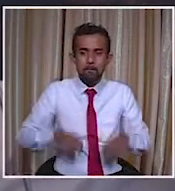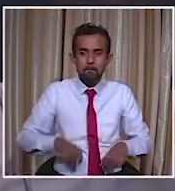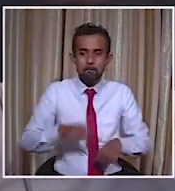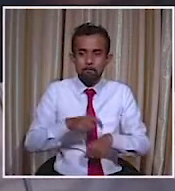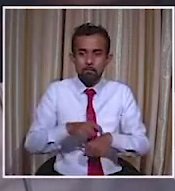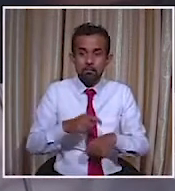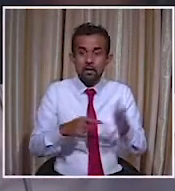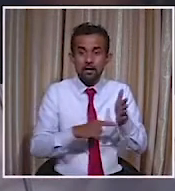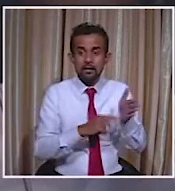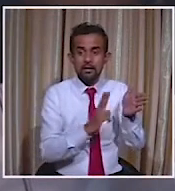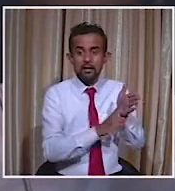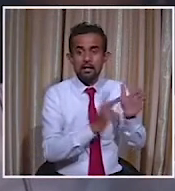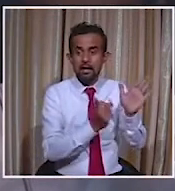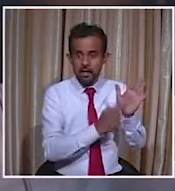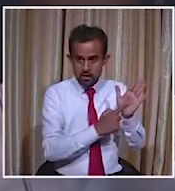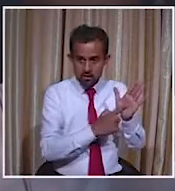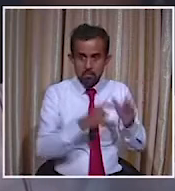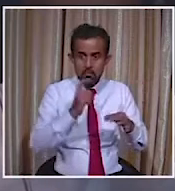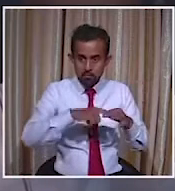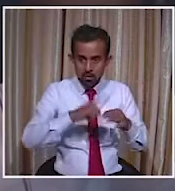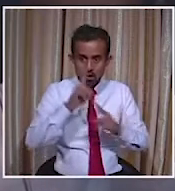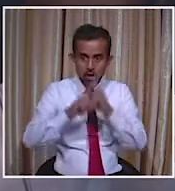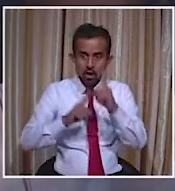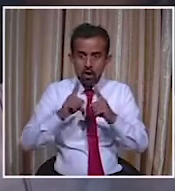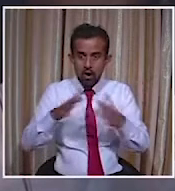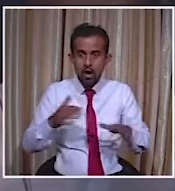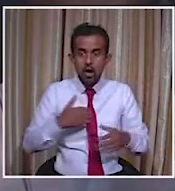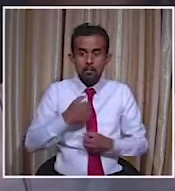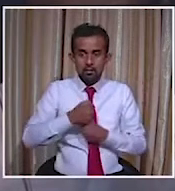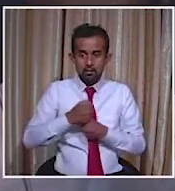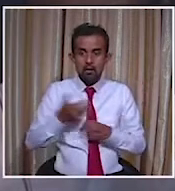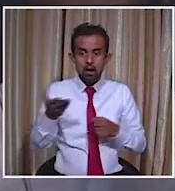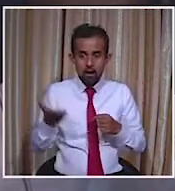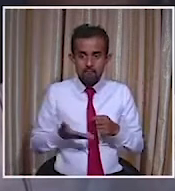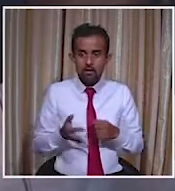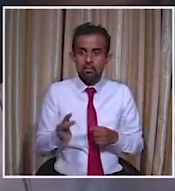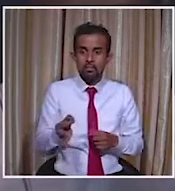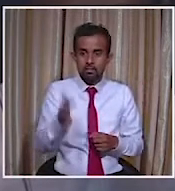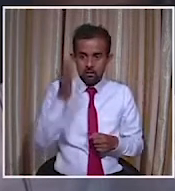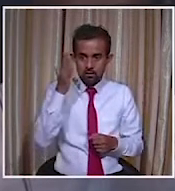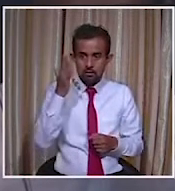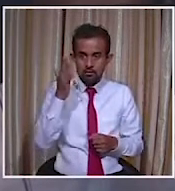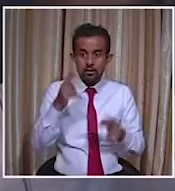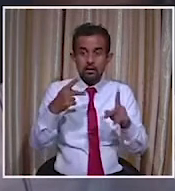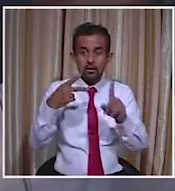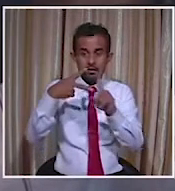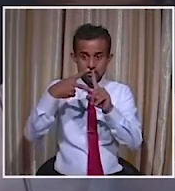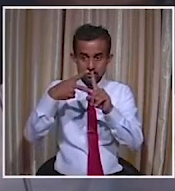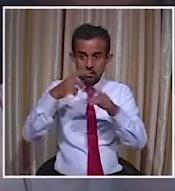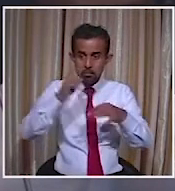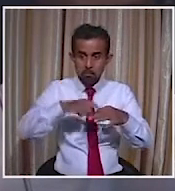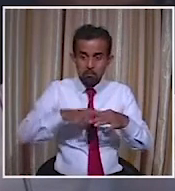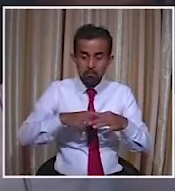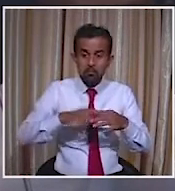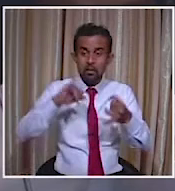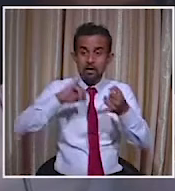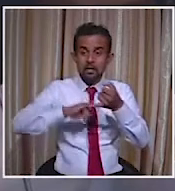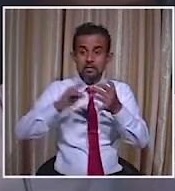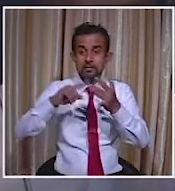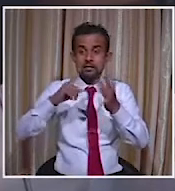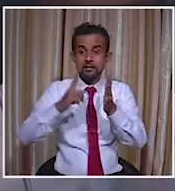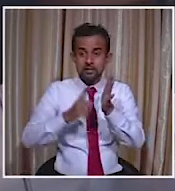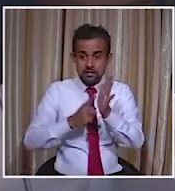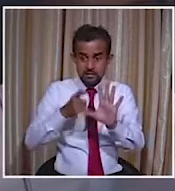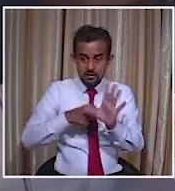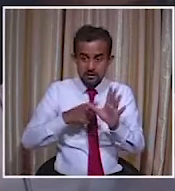අපි TNL එකේ ප්‍රශ්නයක් ආපුවාම කතා කරා. අපේ ආණ්ඩුව යටතේ තහනම් කරපුවාම සිරසට ප්‍රශ්න වුණාම කතා කරා. සියතට ප්‍රශ්න වුණාම කතා අපි හැමදාම